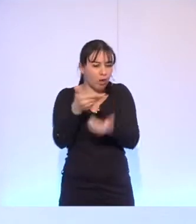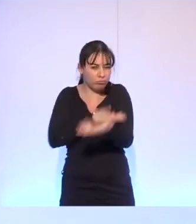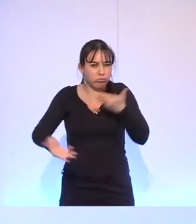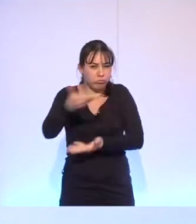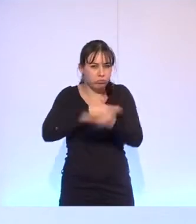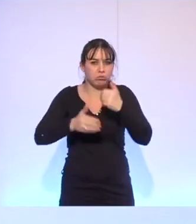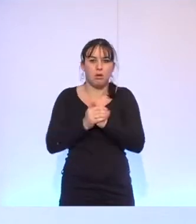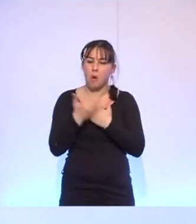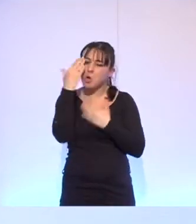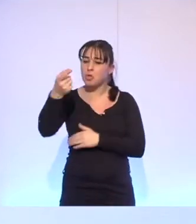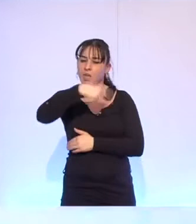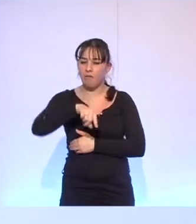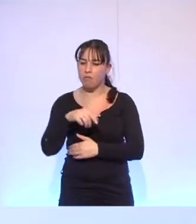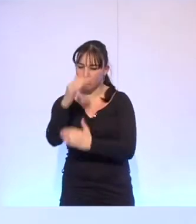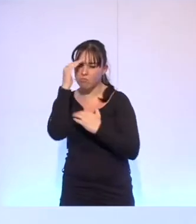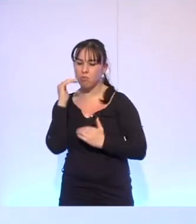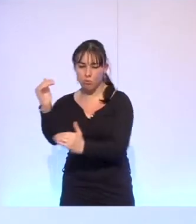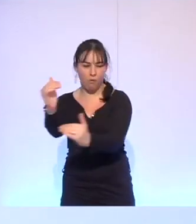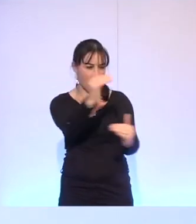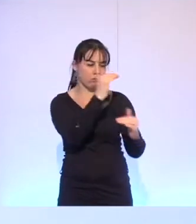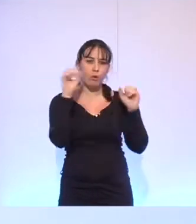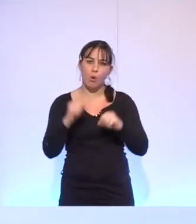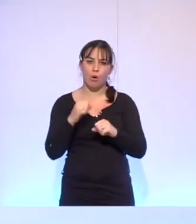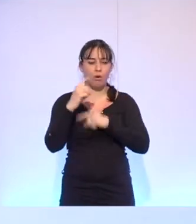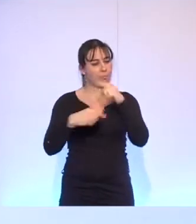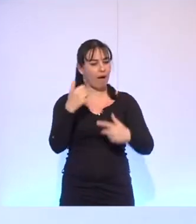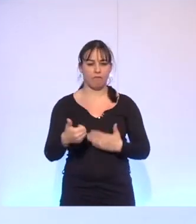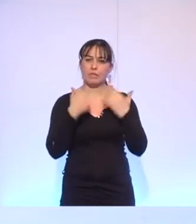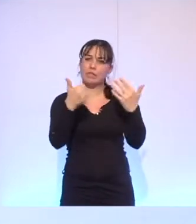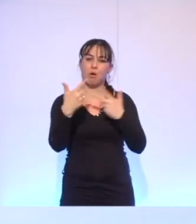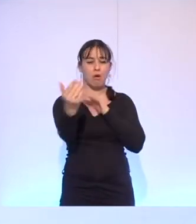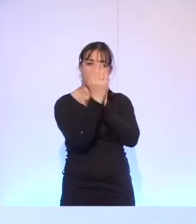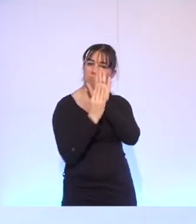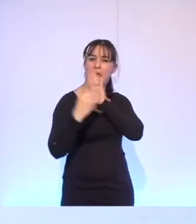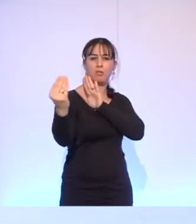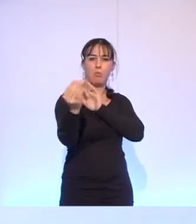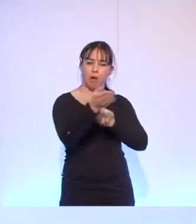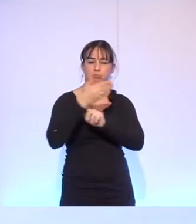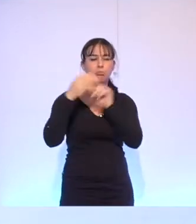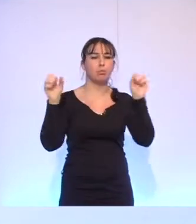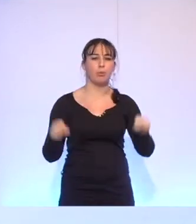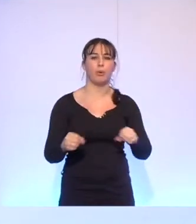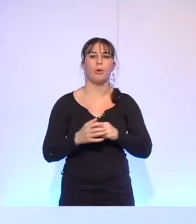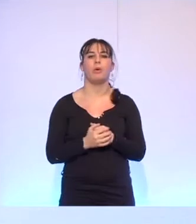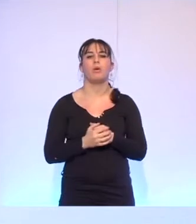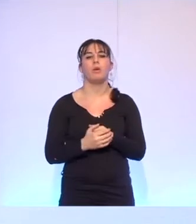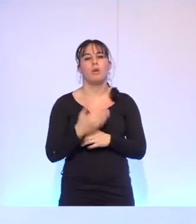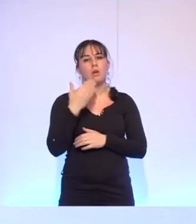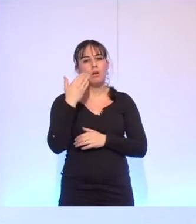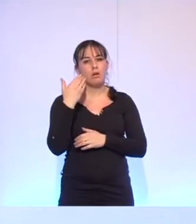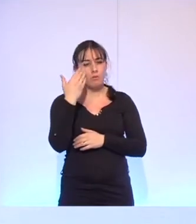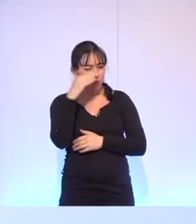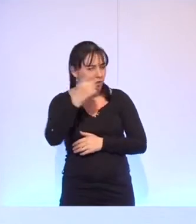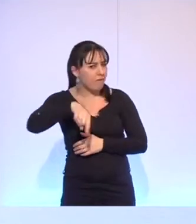je pourrai compter sur vous pour faire de notre mandat un mandat exemplaire à bien des niveaux. Vous le savez, je l'ai dit et je le